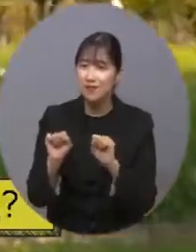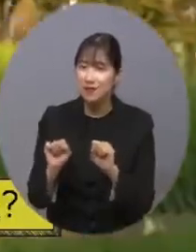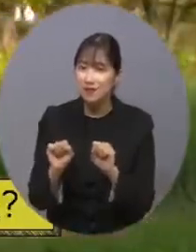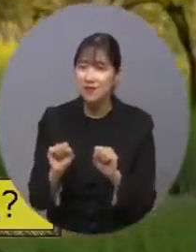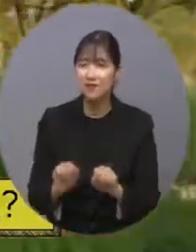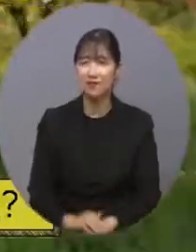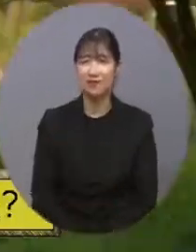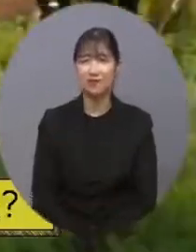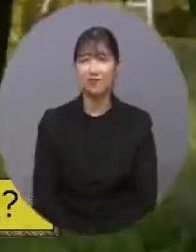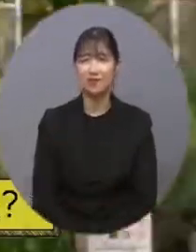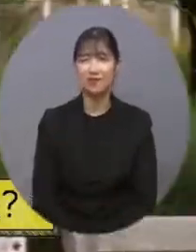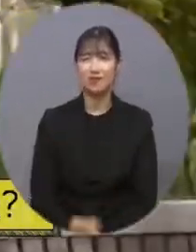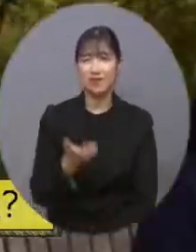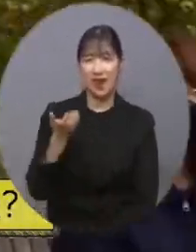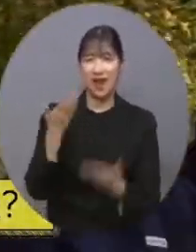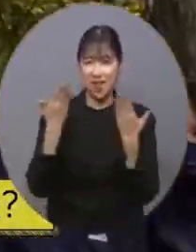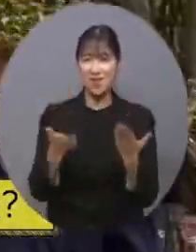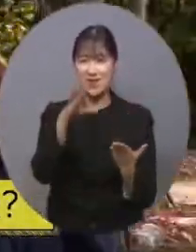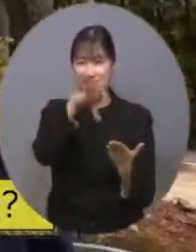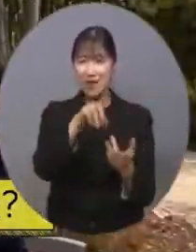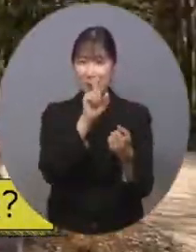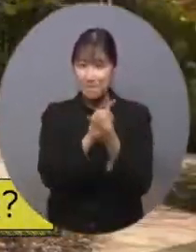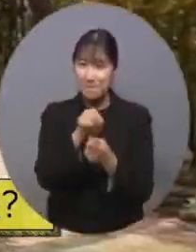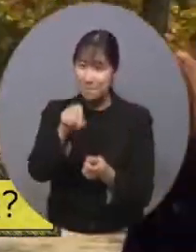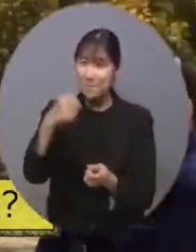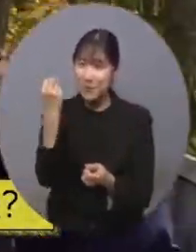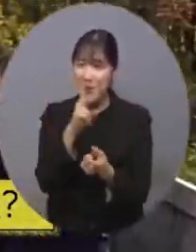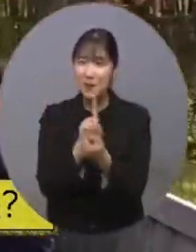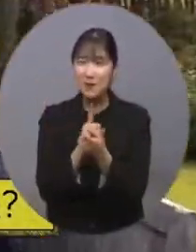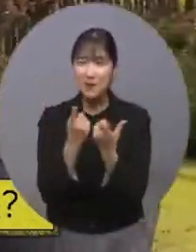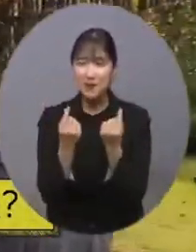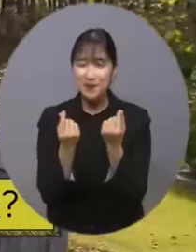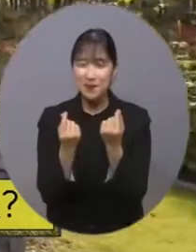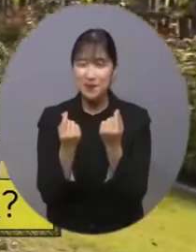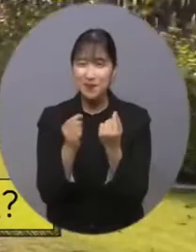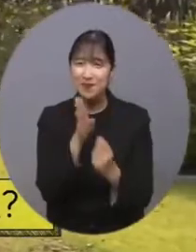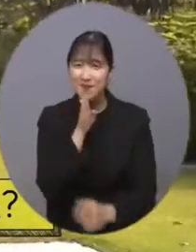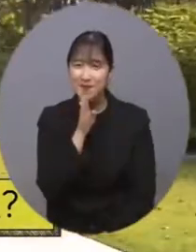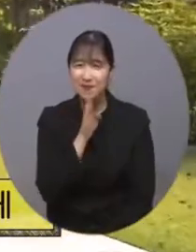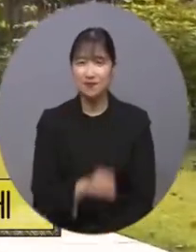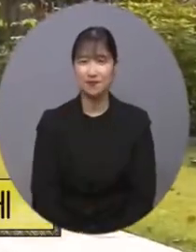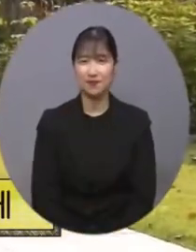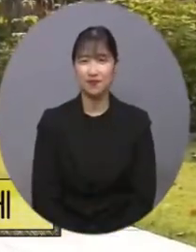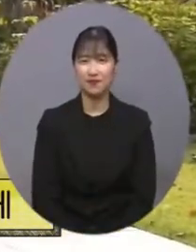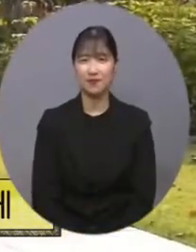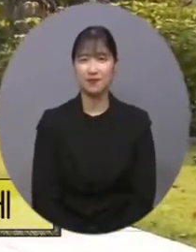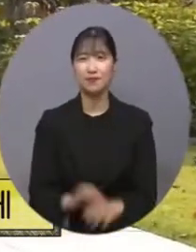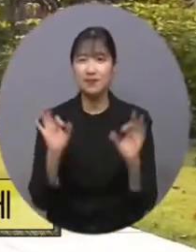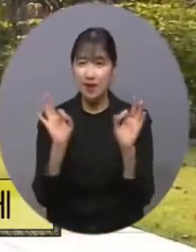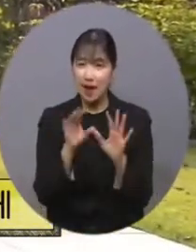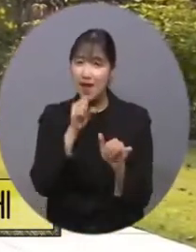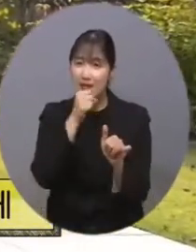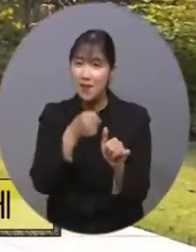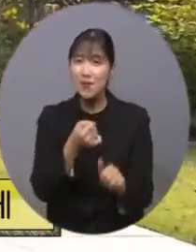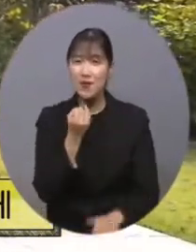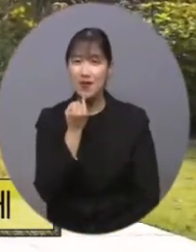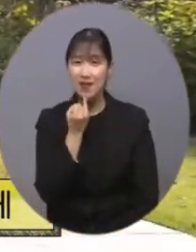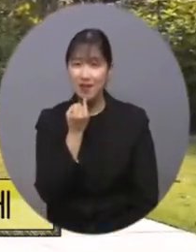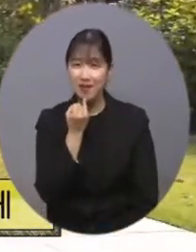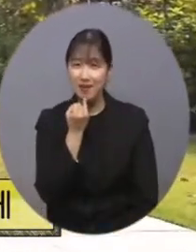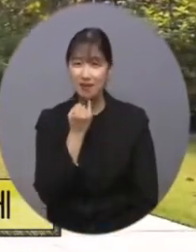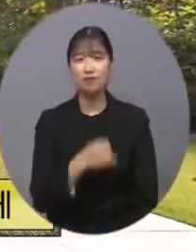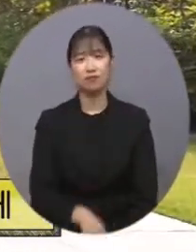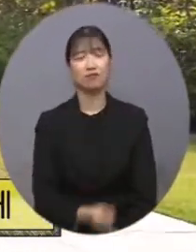안녕하세요. 아까 휴게실에도 뵙고 여기서도 또 뵙고 있네요. 그쵸? 네. 지금 잠시 인터뷰 괜찮으실까요?